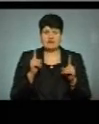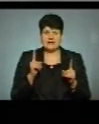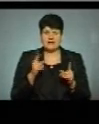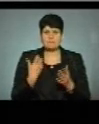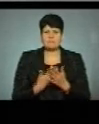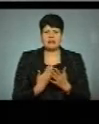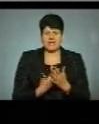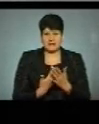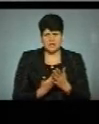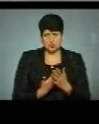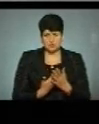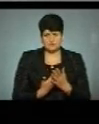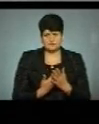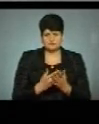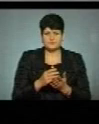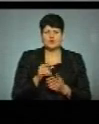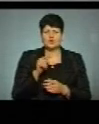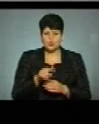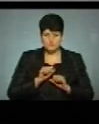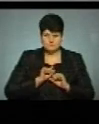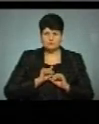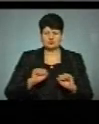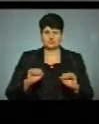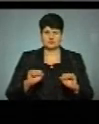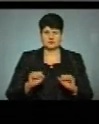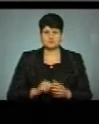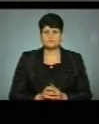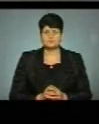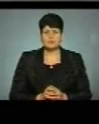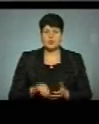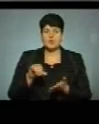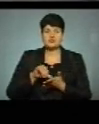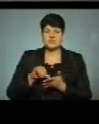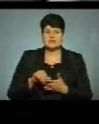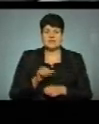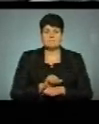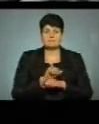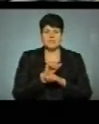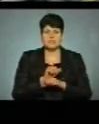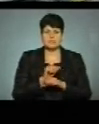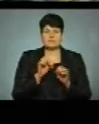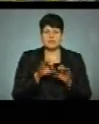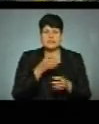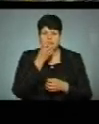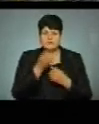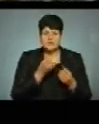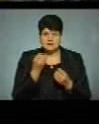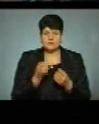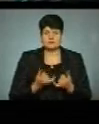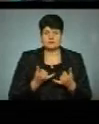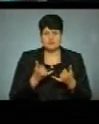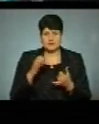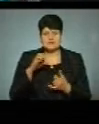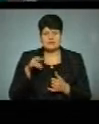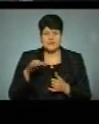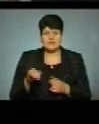прикладом того і мужності, героїзму. Учасники мітингу реквієму поклали квіти до пам'ятної стели